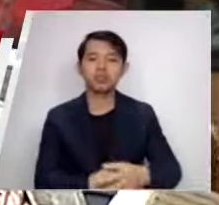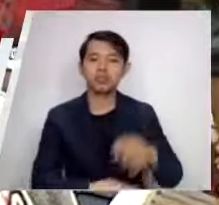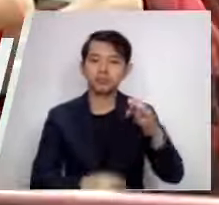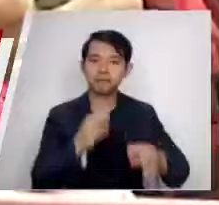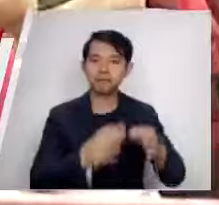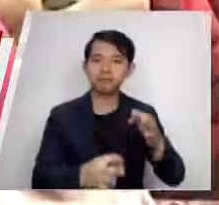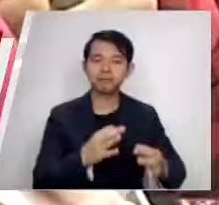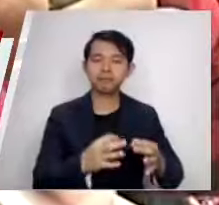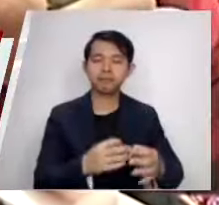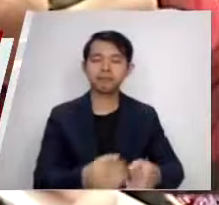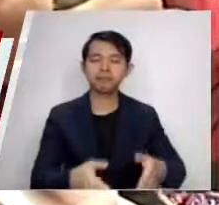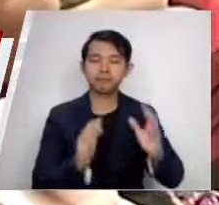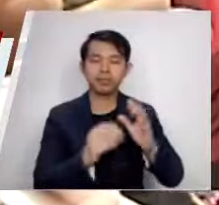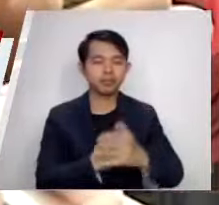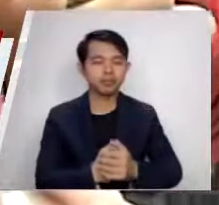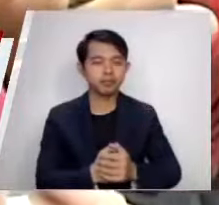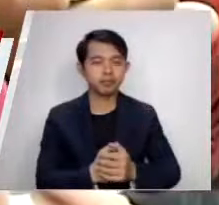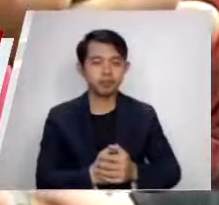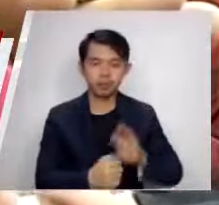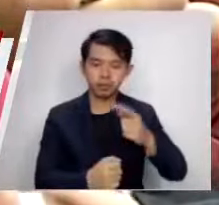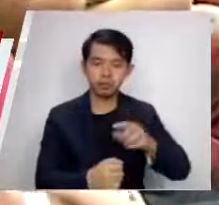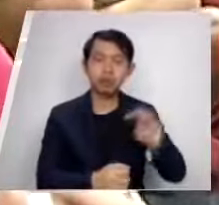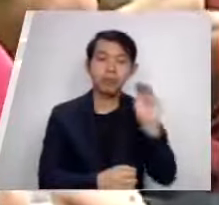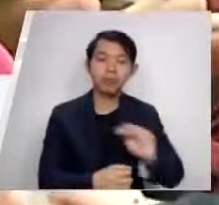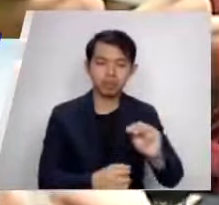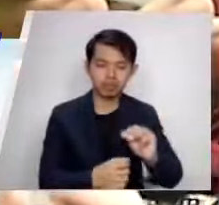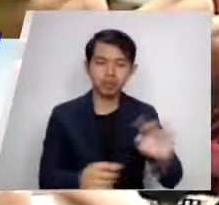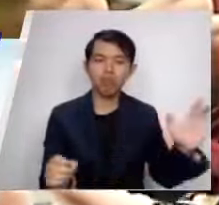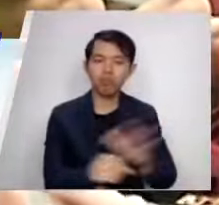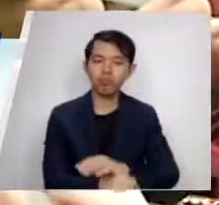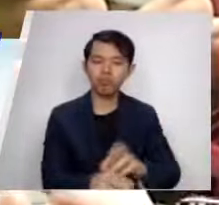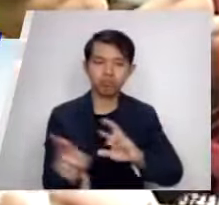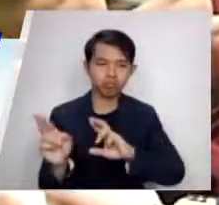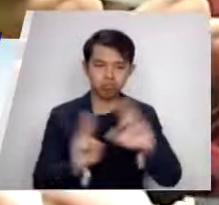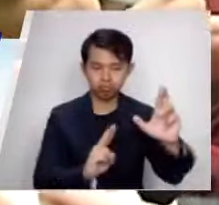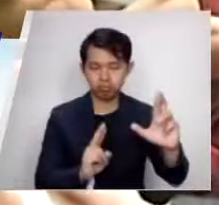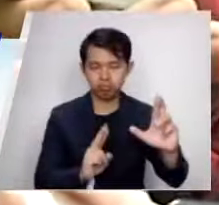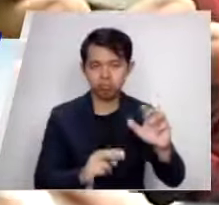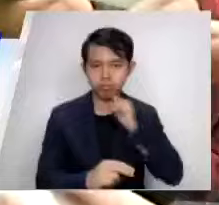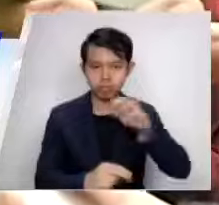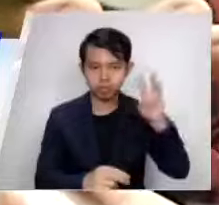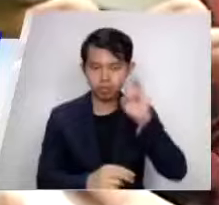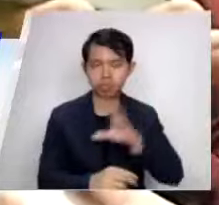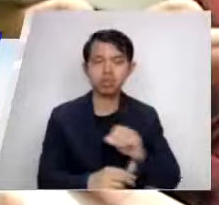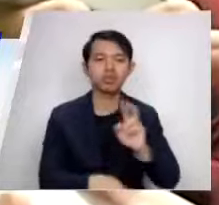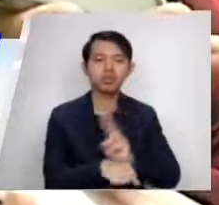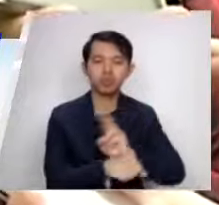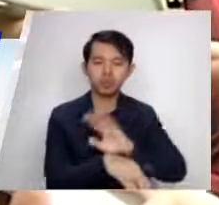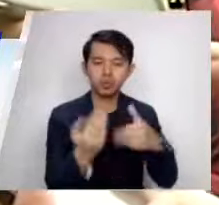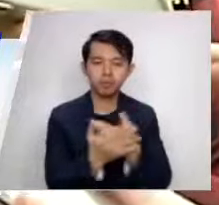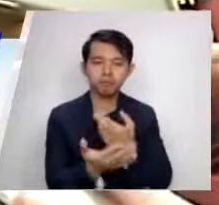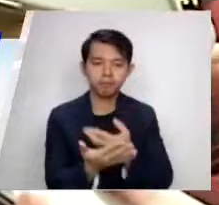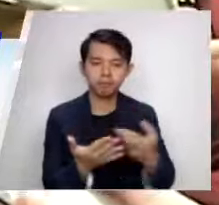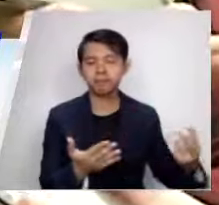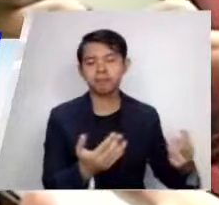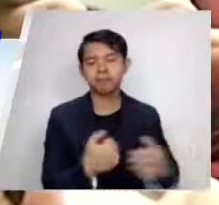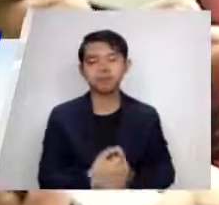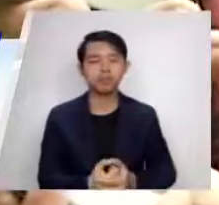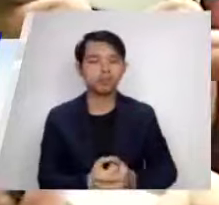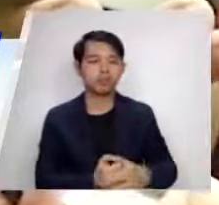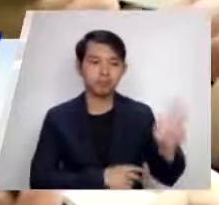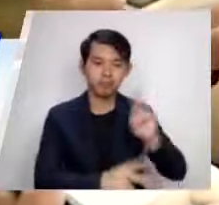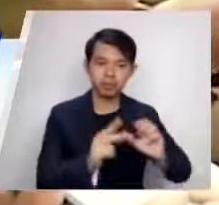full alert. We are fully utilizing our resources. Ang resources natin is manpower,